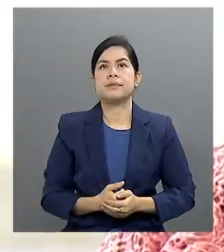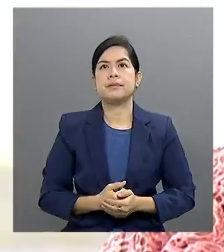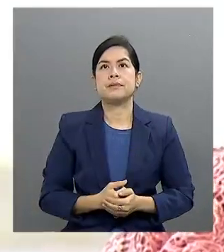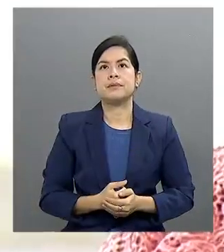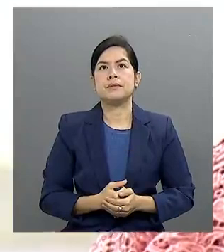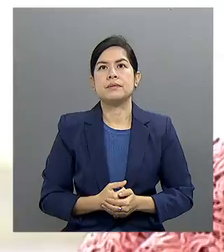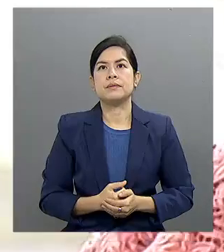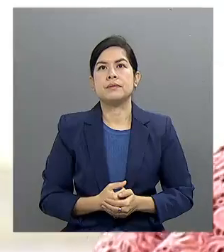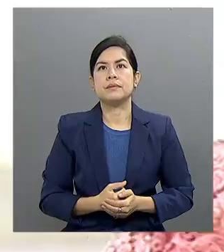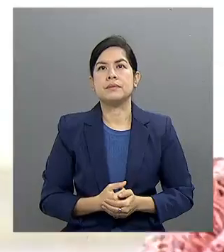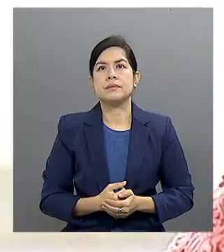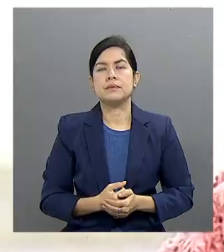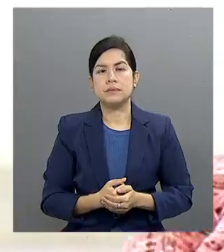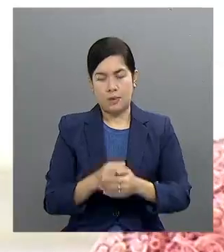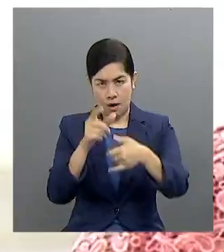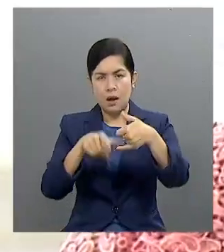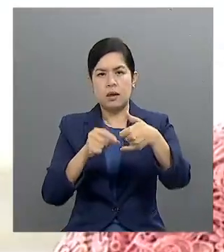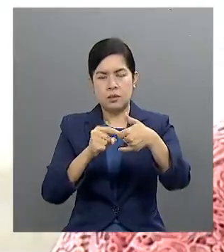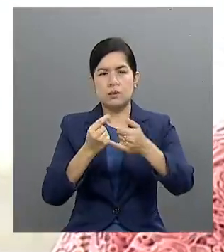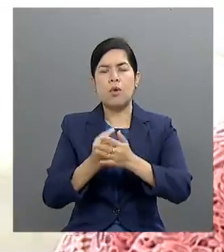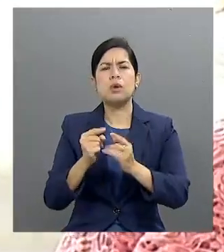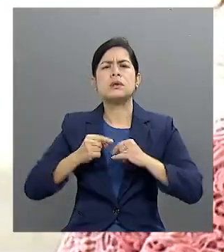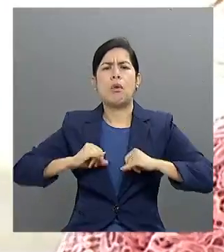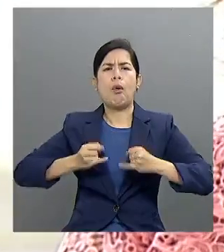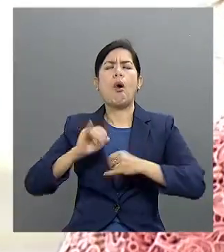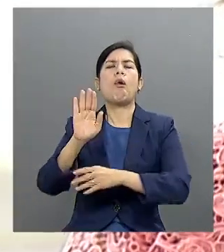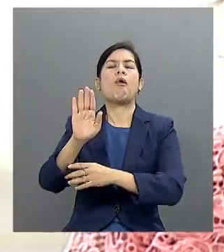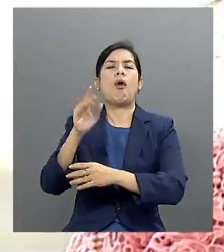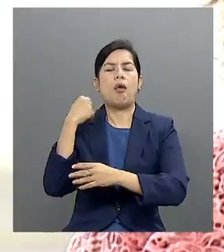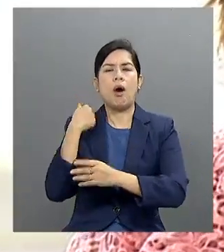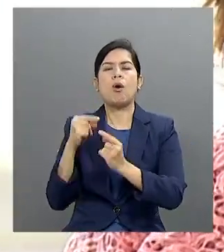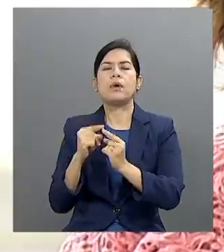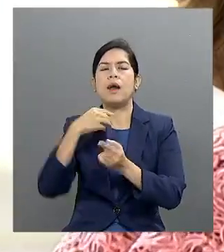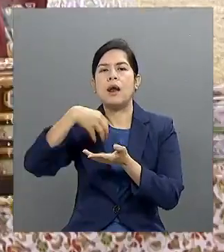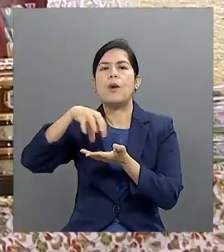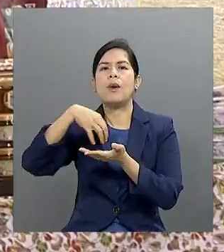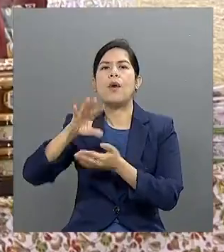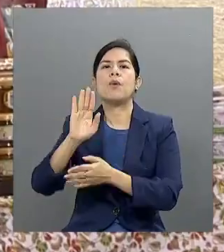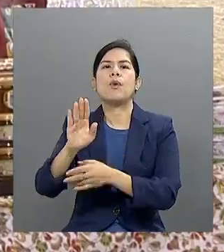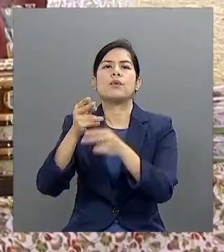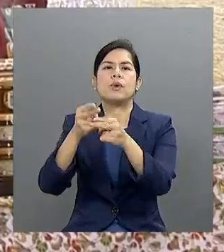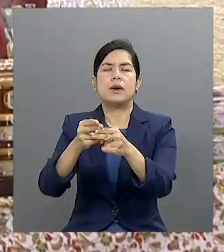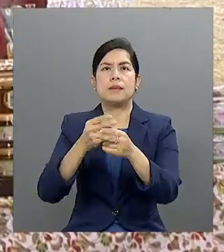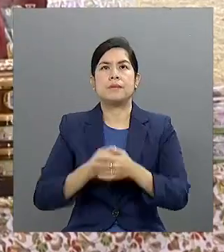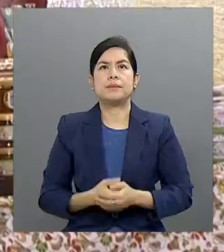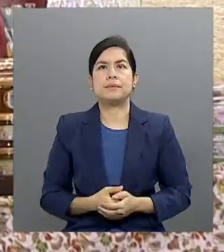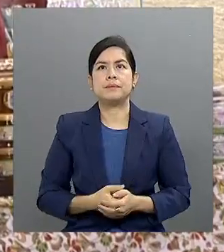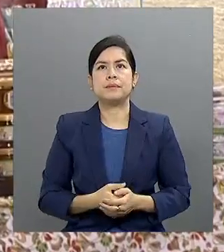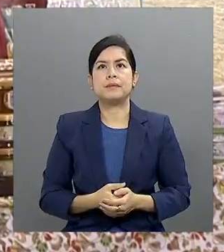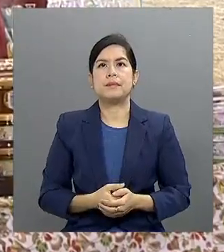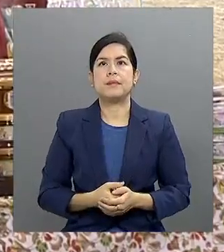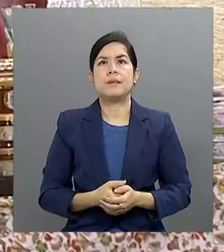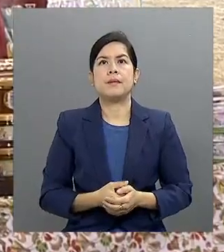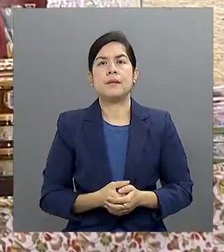ของผลิตภัณฑ์นะคะได้นำเสนอผลิตภัณฑ์ของตัวเองเลยได้ เดี๋ยวส่งไม้ต่อไปให้พี่อัมไพวัน